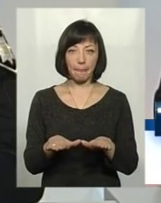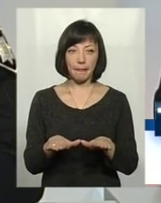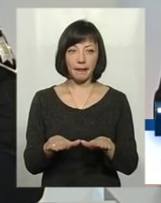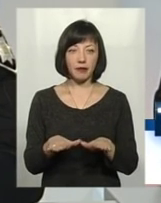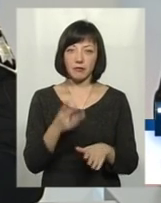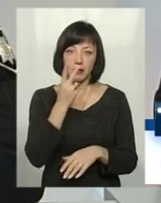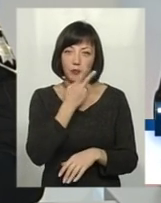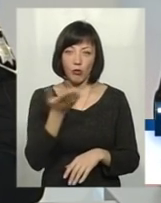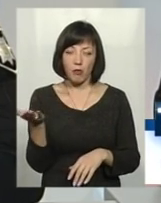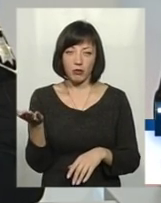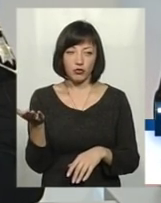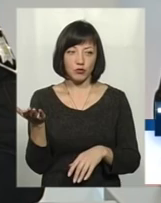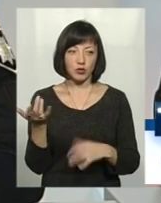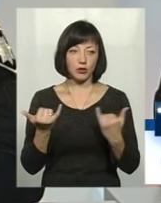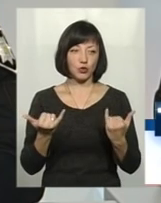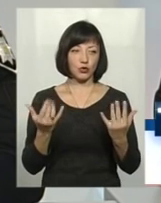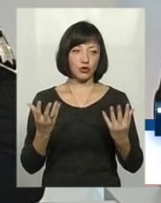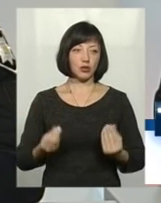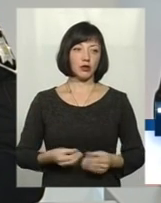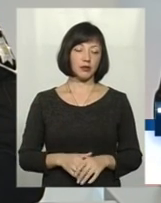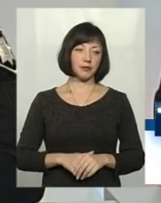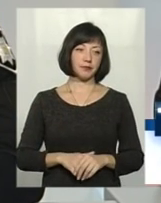не побачимо на сьогоднішній день.